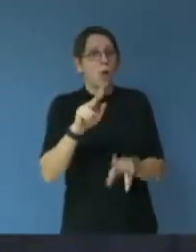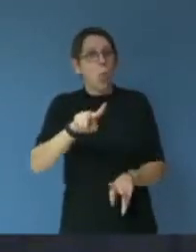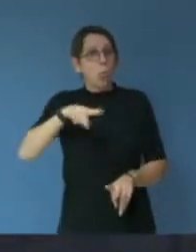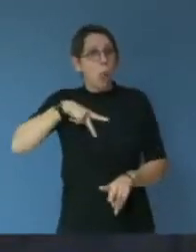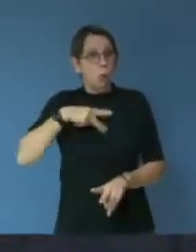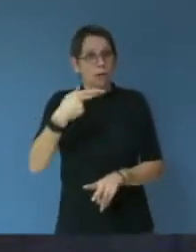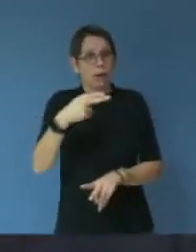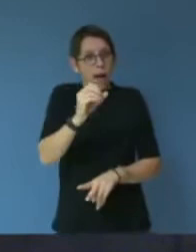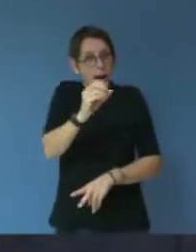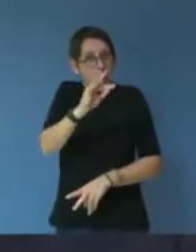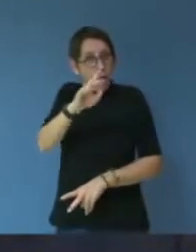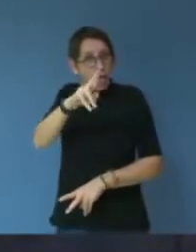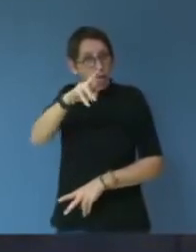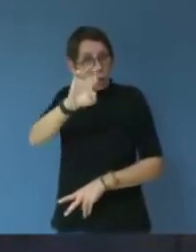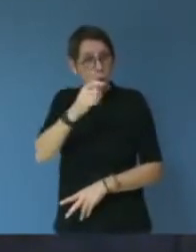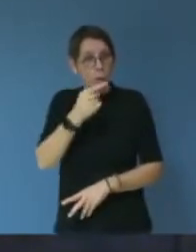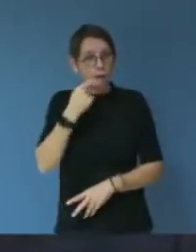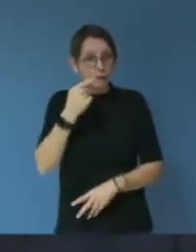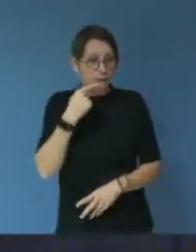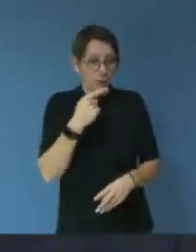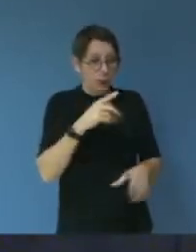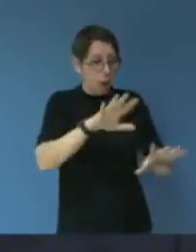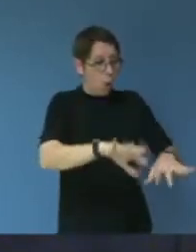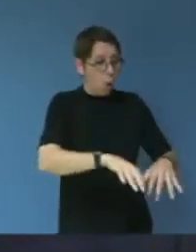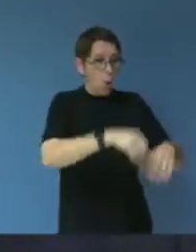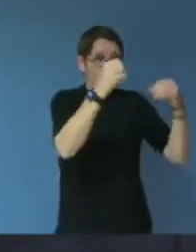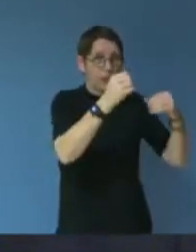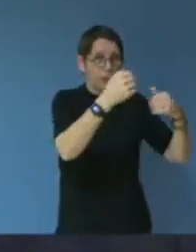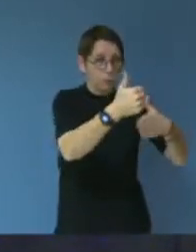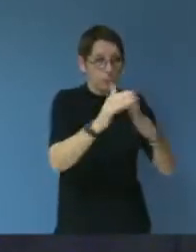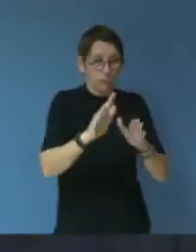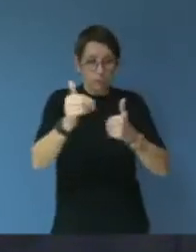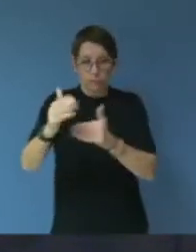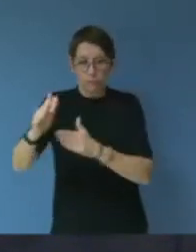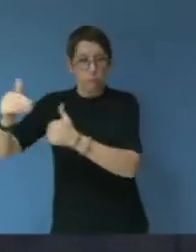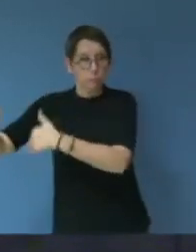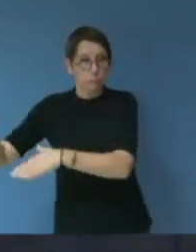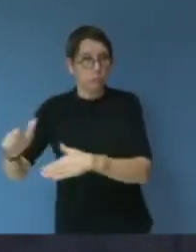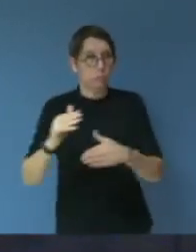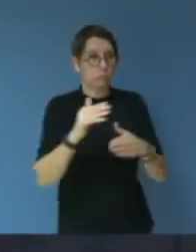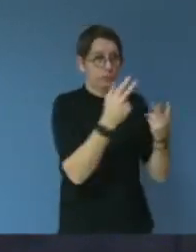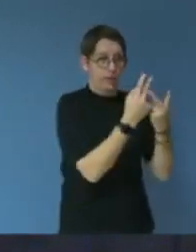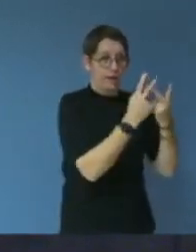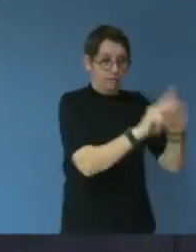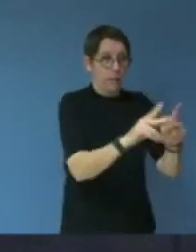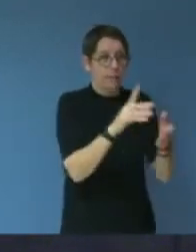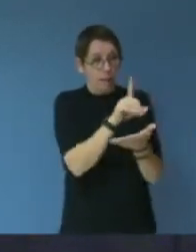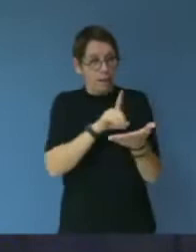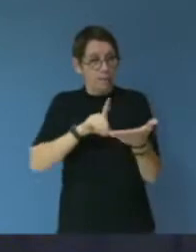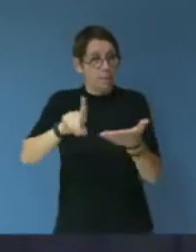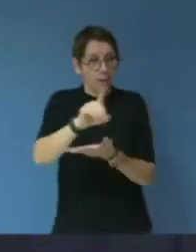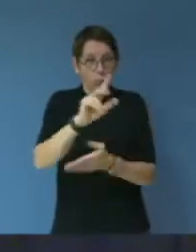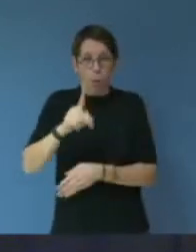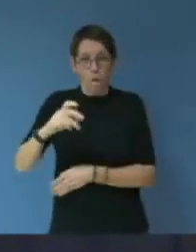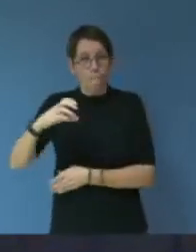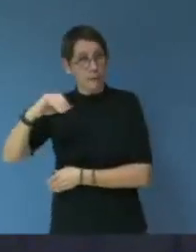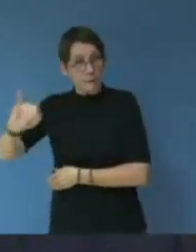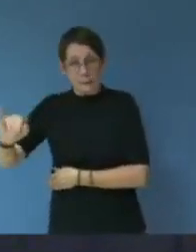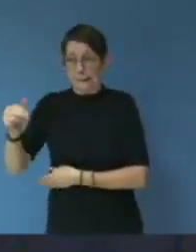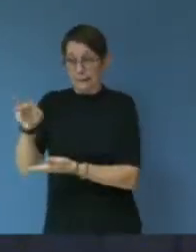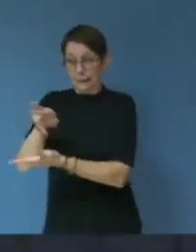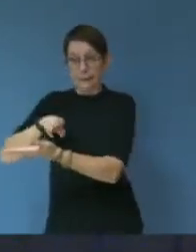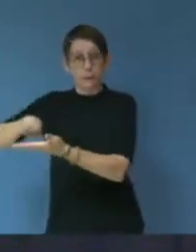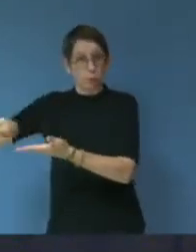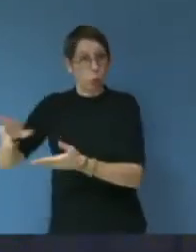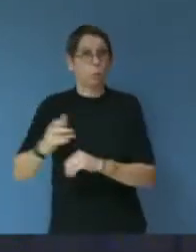de chaque collectivité, commune, EPCI, département, région. Et donc, il faut